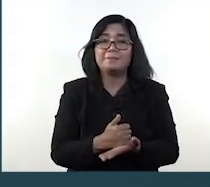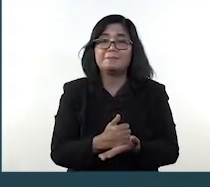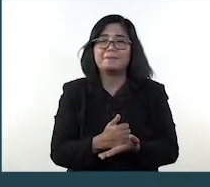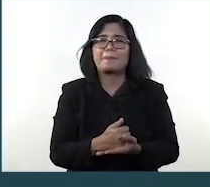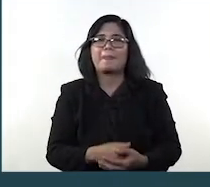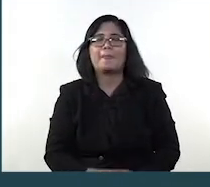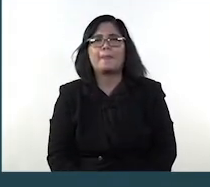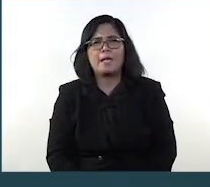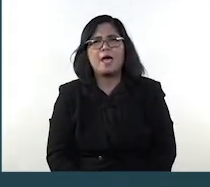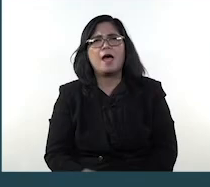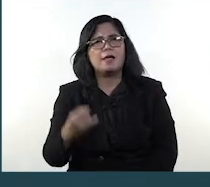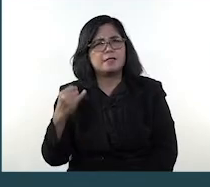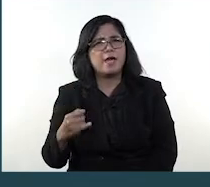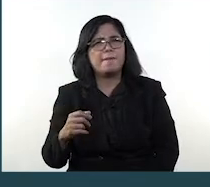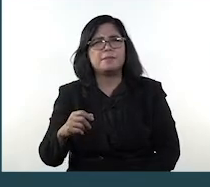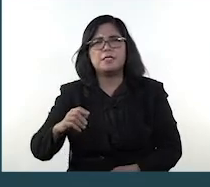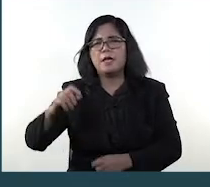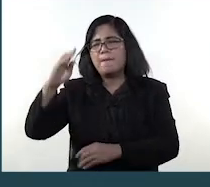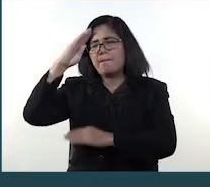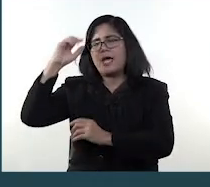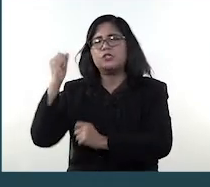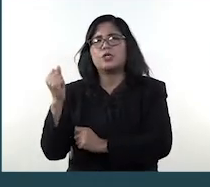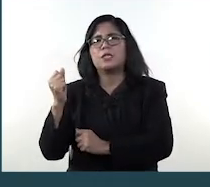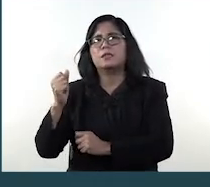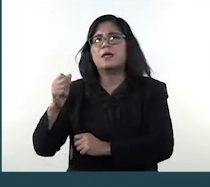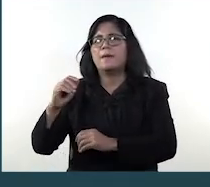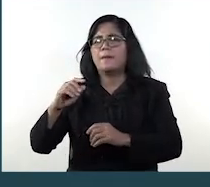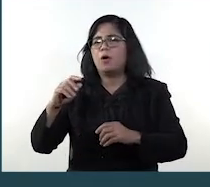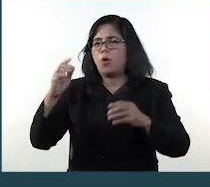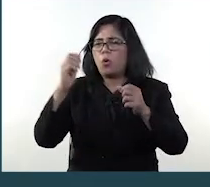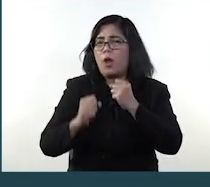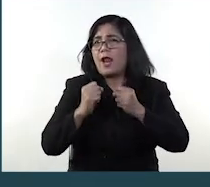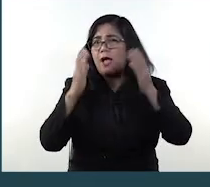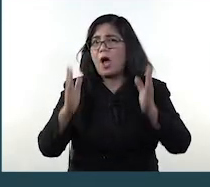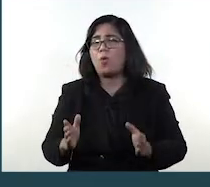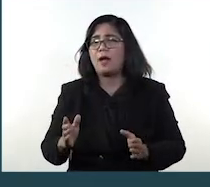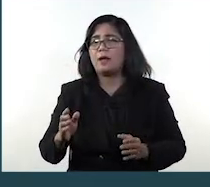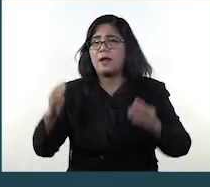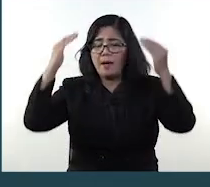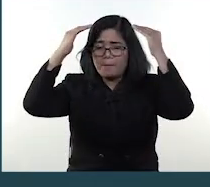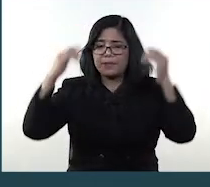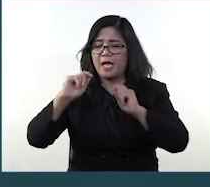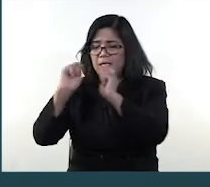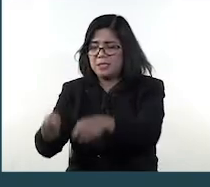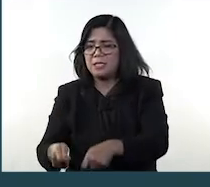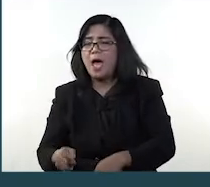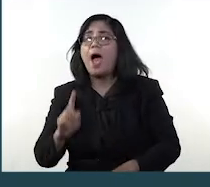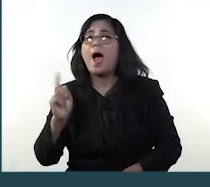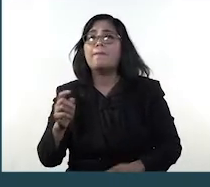akhirnya dengan menjadi prajurit olahragawan dan petani apa target Tuhan Hai yang pertama